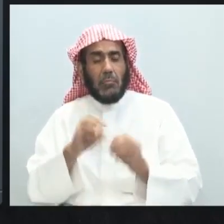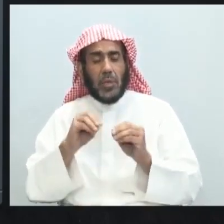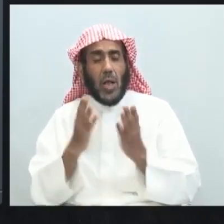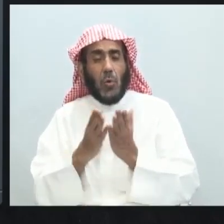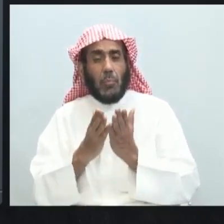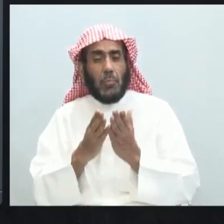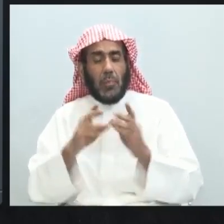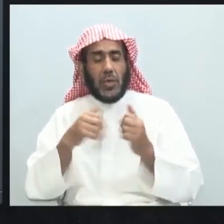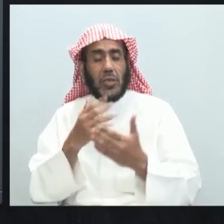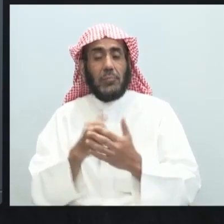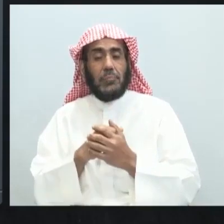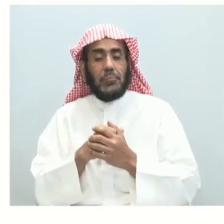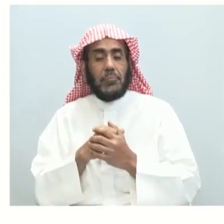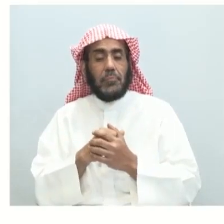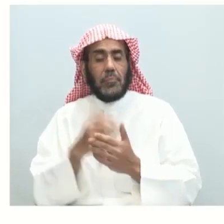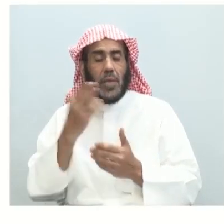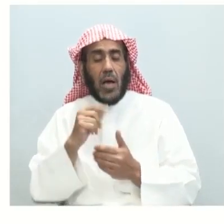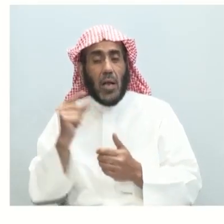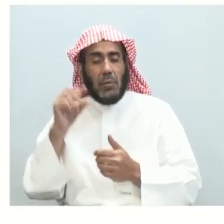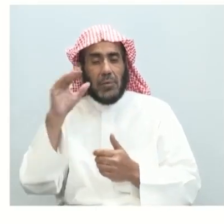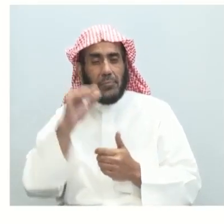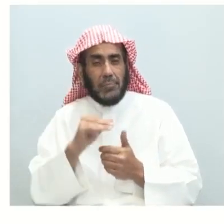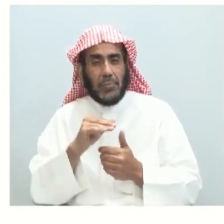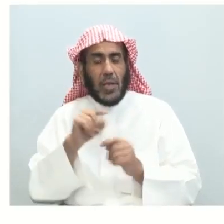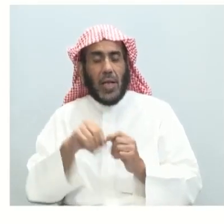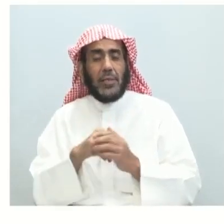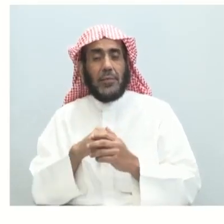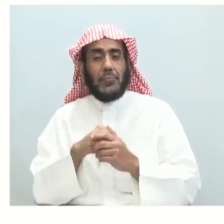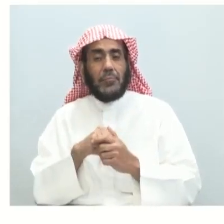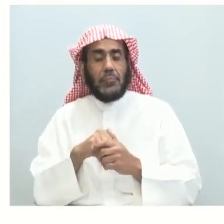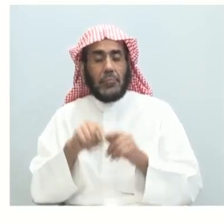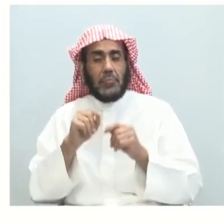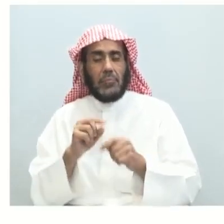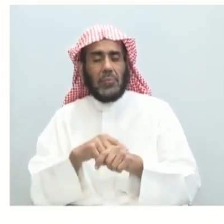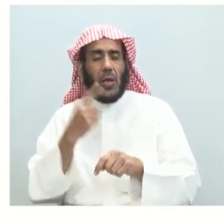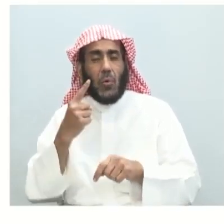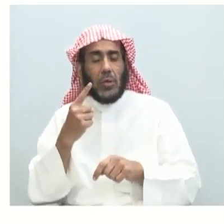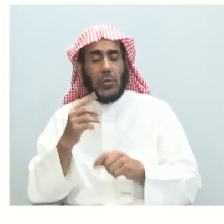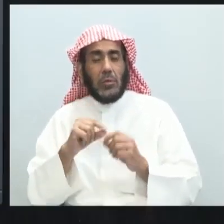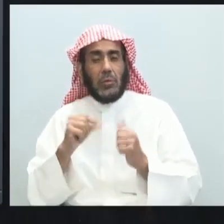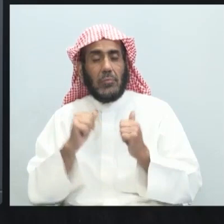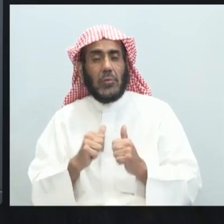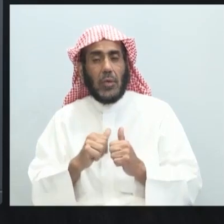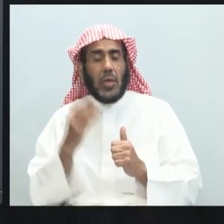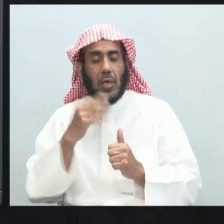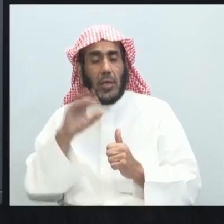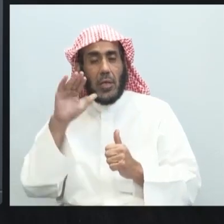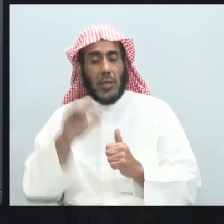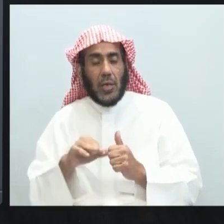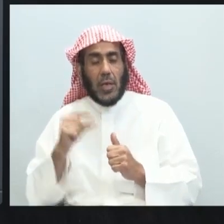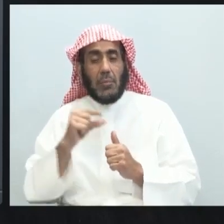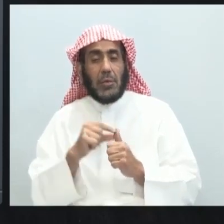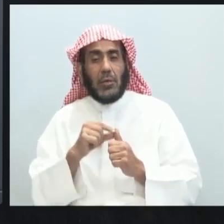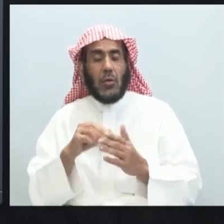تعلمنا الجديد اقرا الكلمات الاتيه لدينا دقيقه واحده طلاب وطالبات لقراءه ماذا